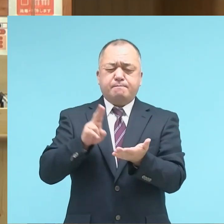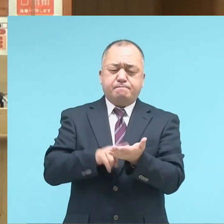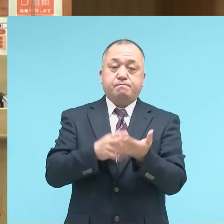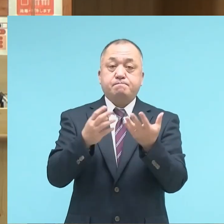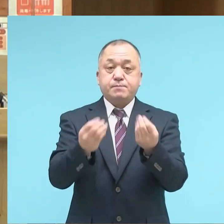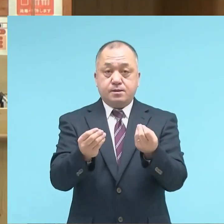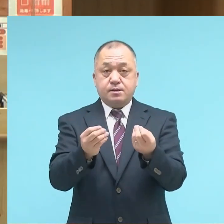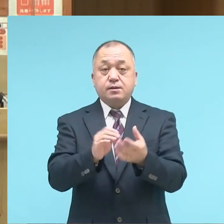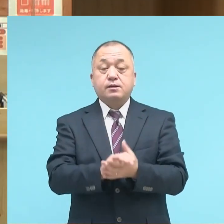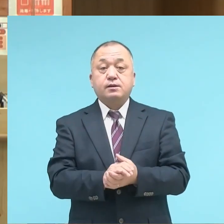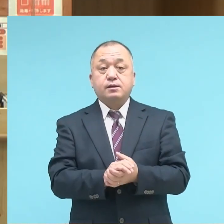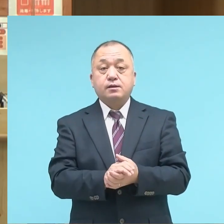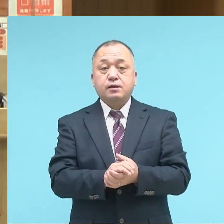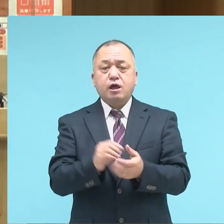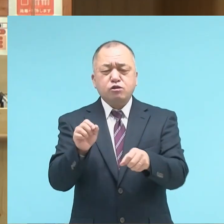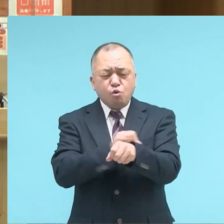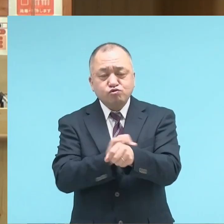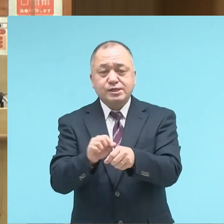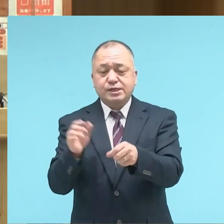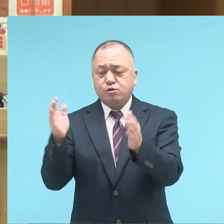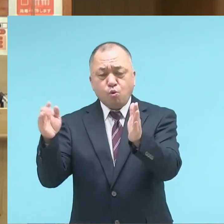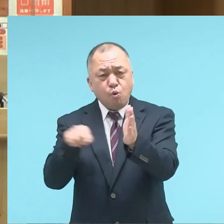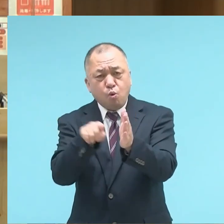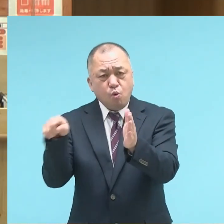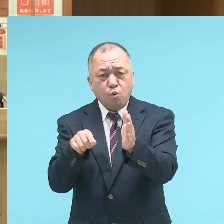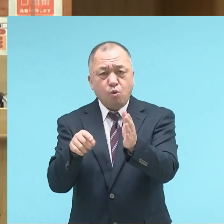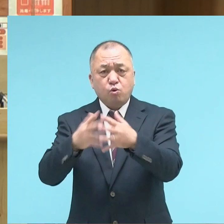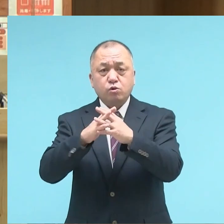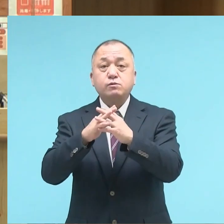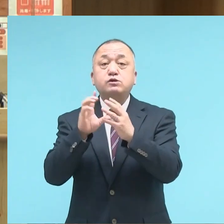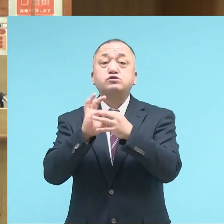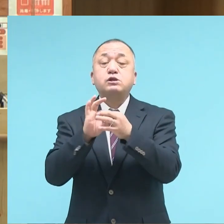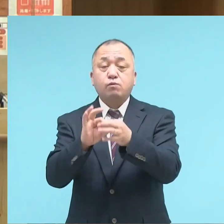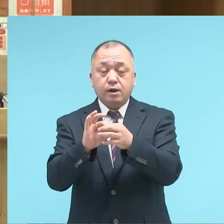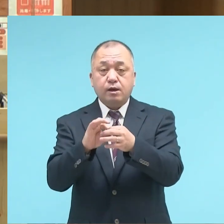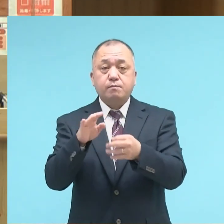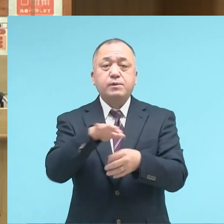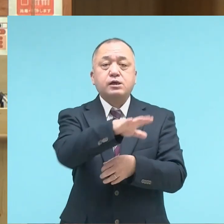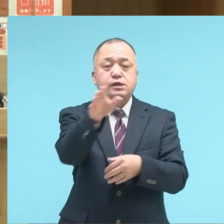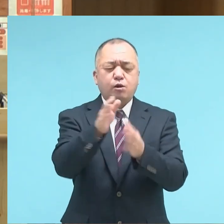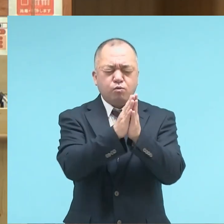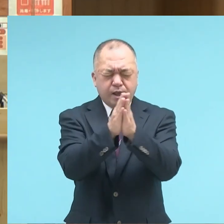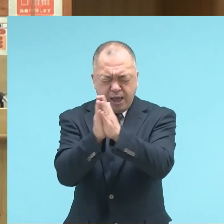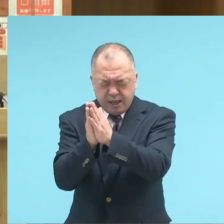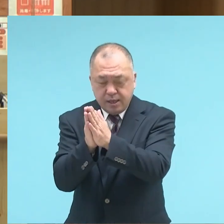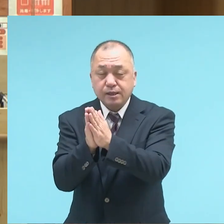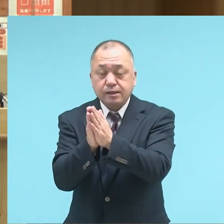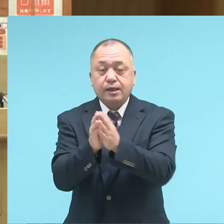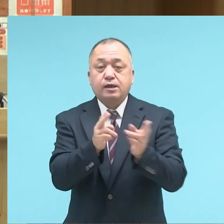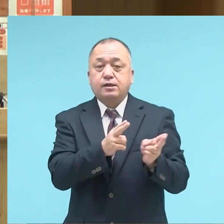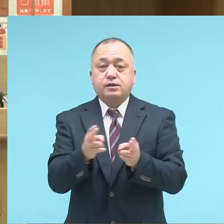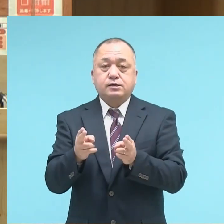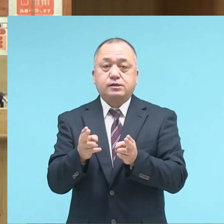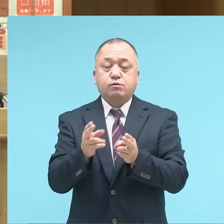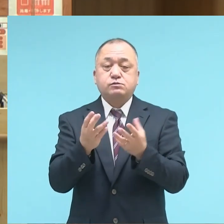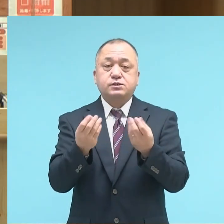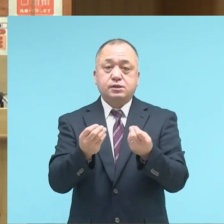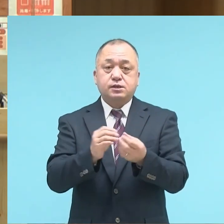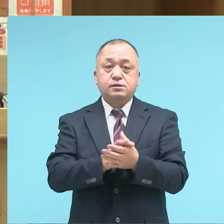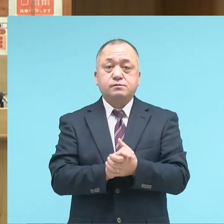ていただいて、特に年末年始に取り組んでいただきたい、そういった皆さんに対する お願いと、こういうことで整理をさせていただき